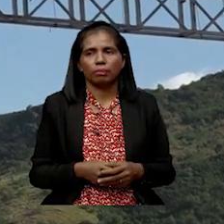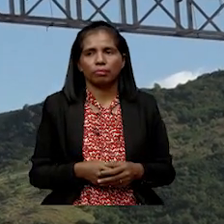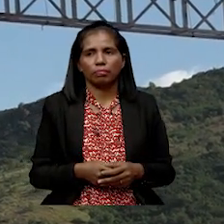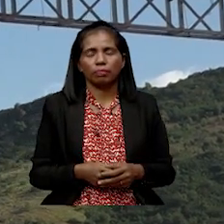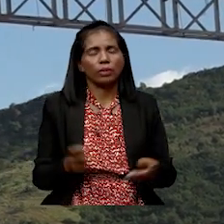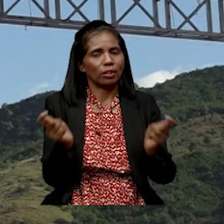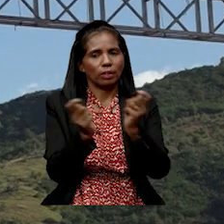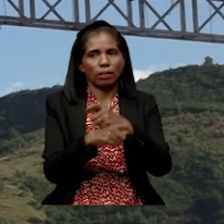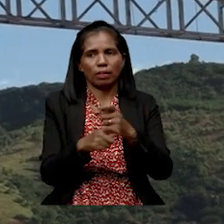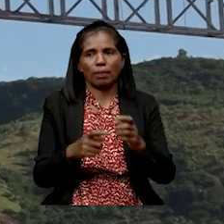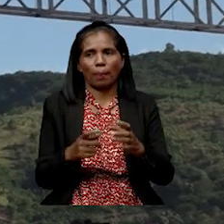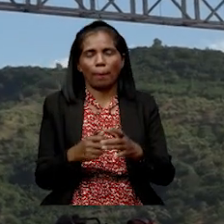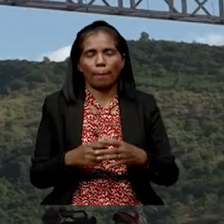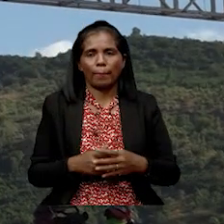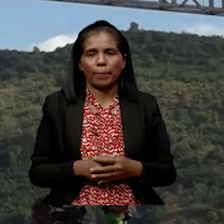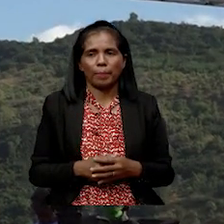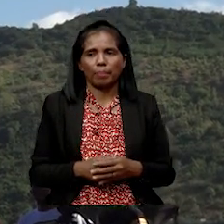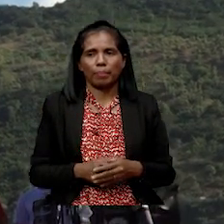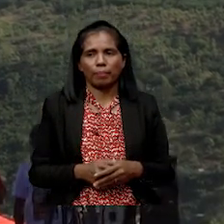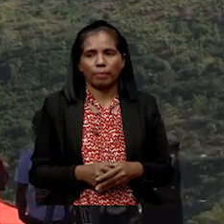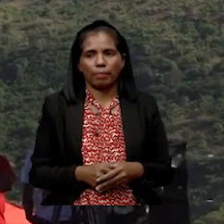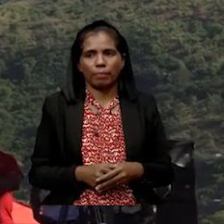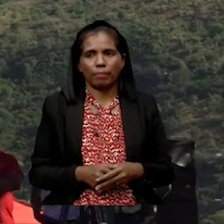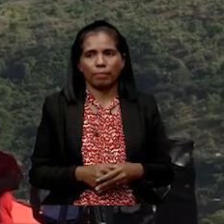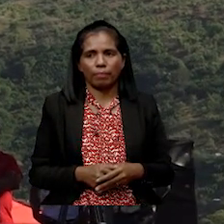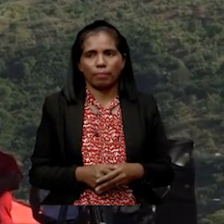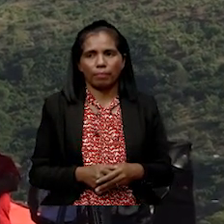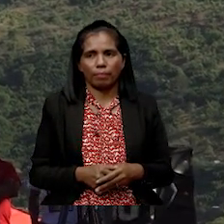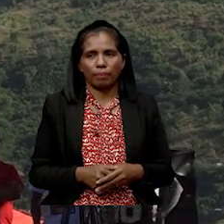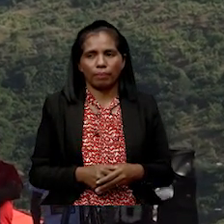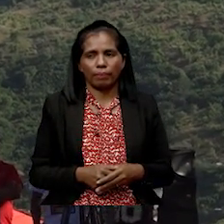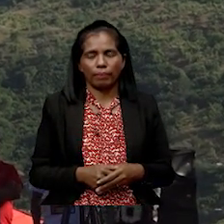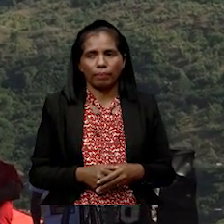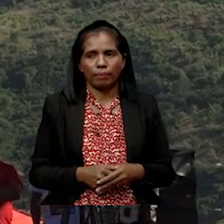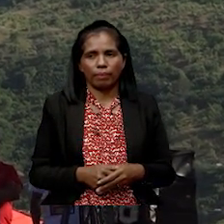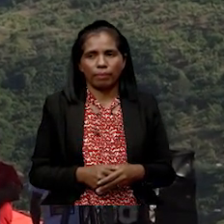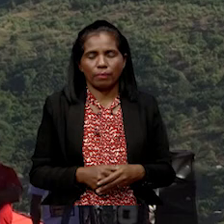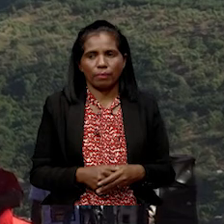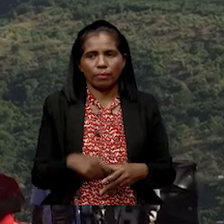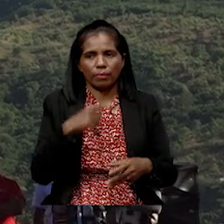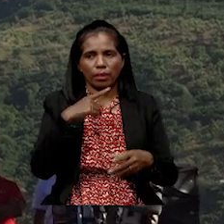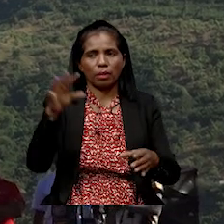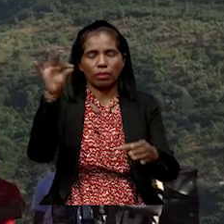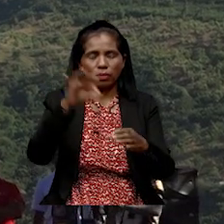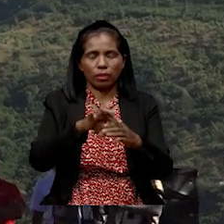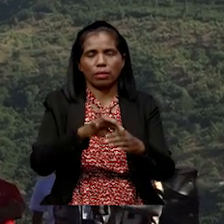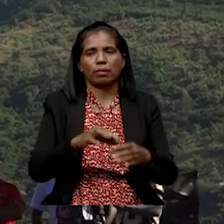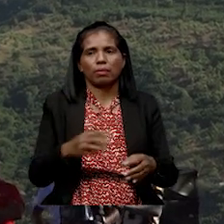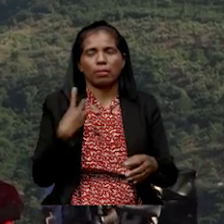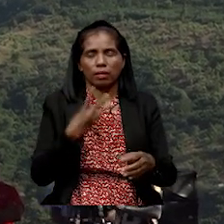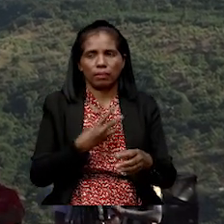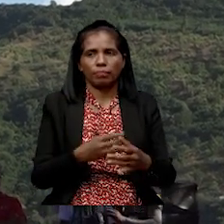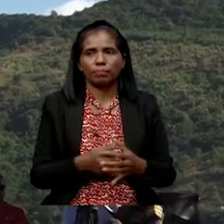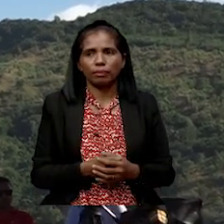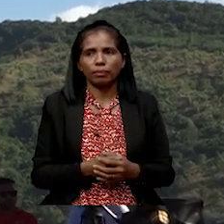Troka. Ya. Hati sebaka tua sekiranya. Lampu tawara. Rumi.